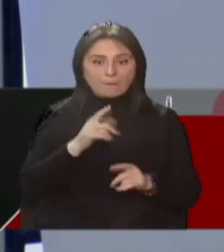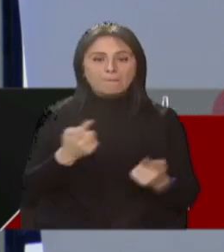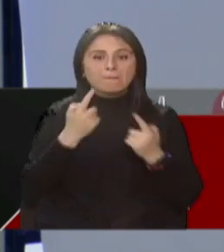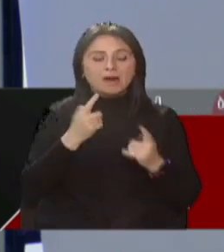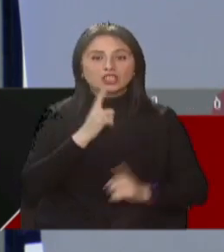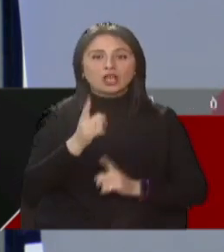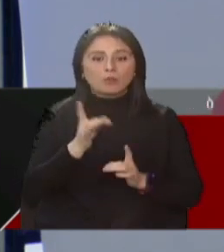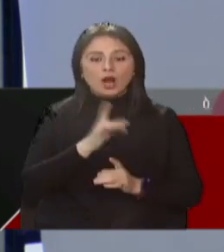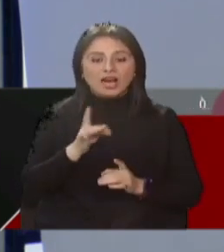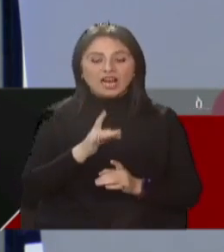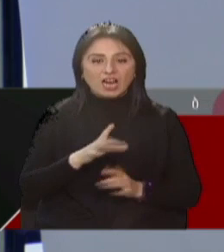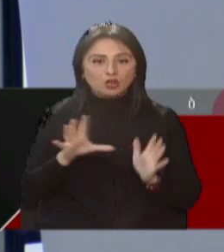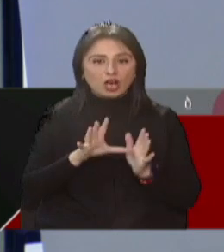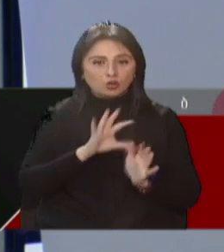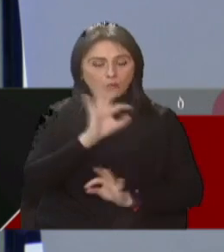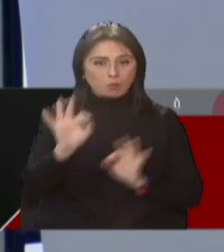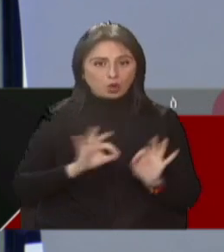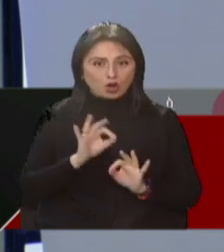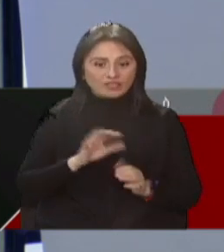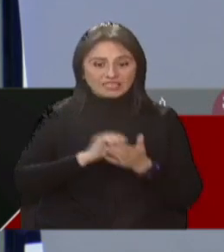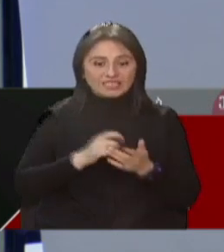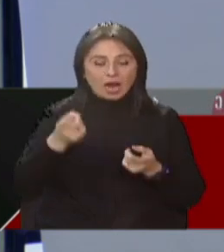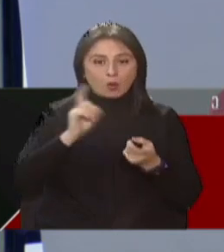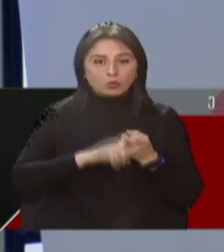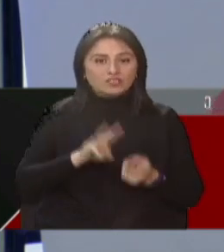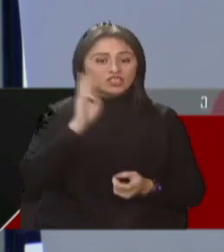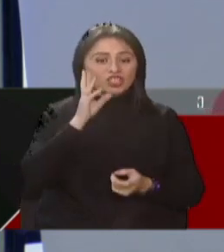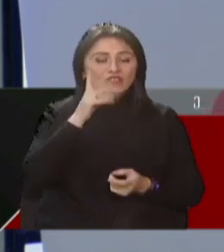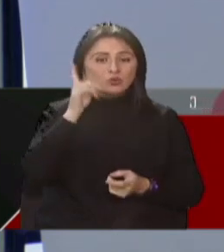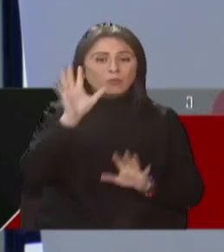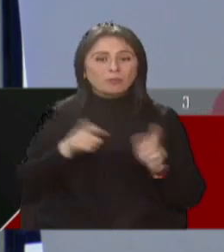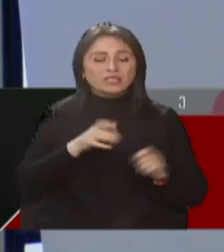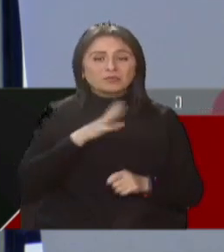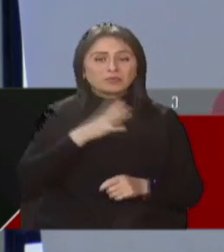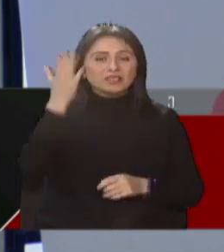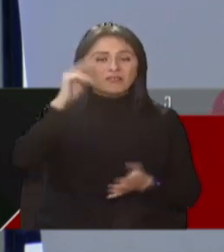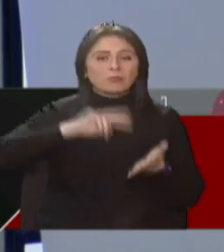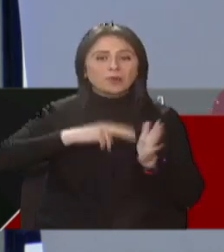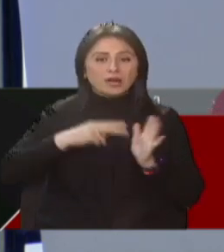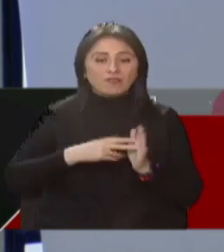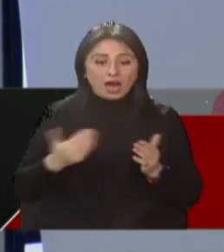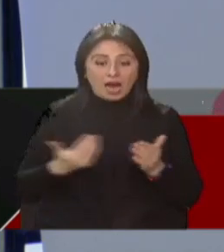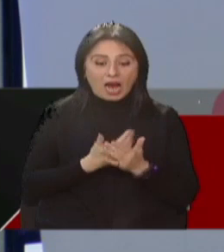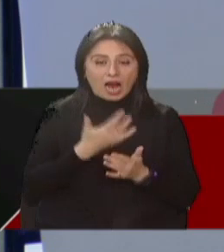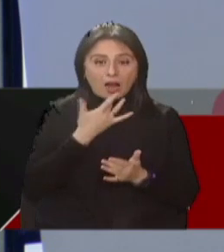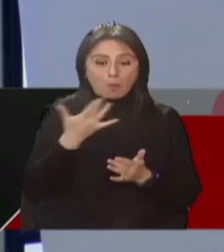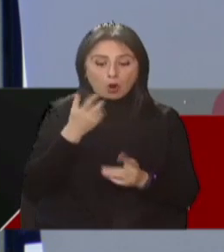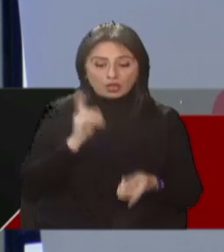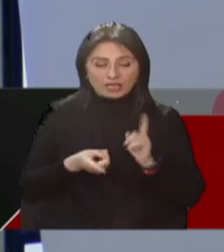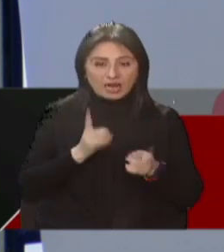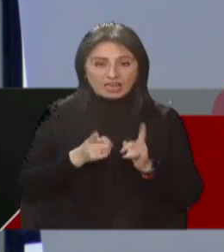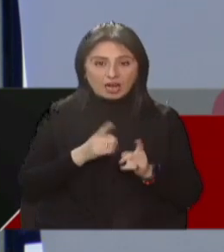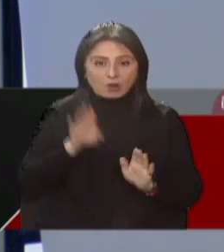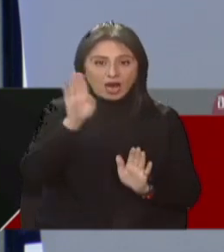Masštaburi regionuli energetikuli proiektabi, romlebsats sapudzoli džer kidav Eduard Ševarnadzis prezidentobis dros čaeqara, ahali geopolitikuri realobisa